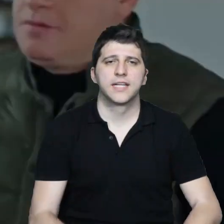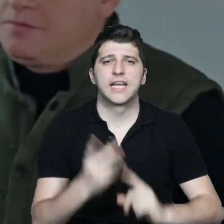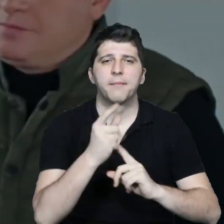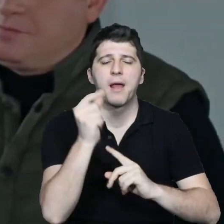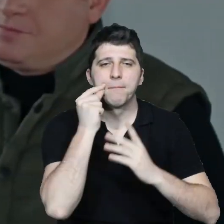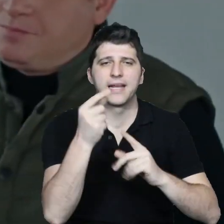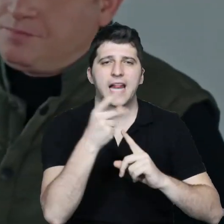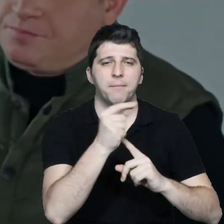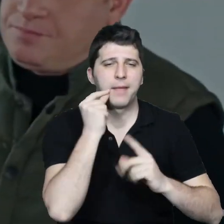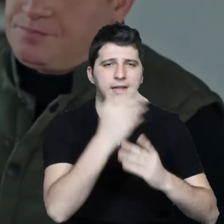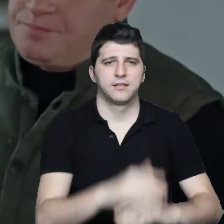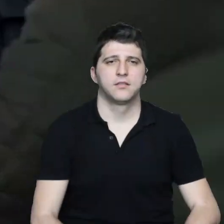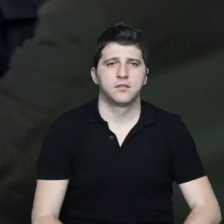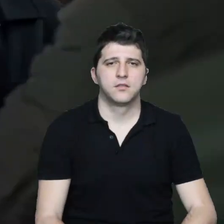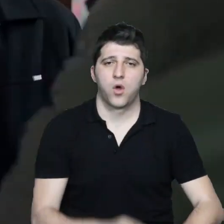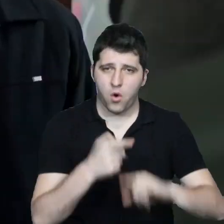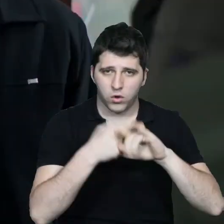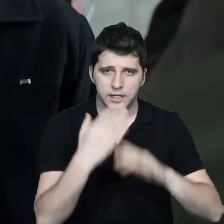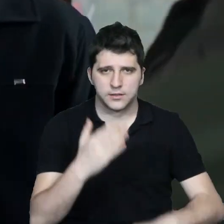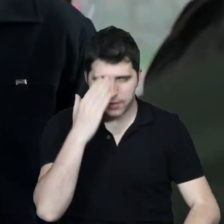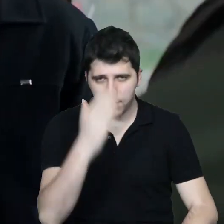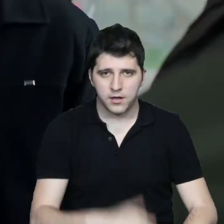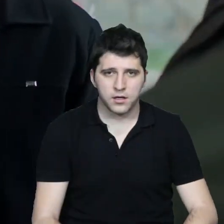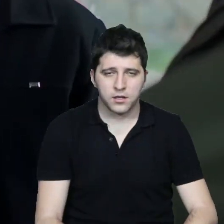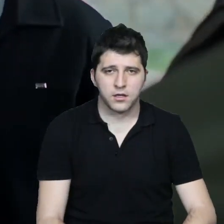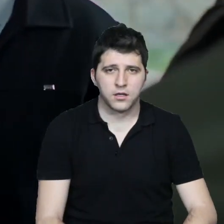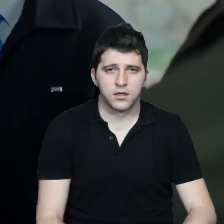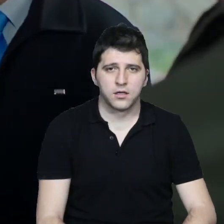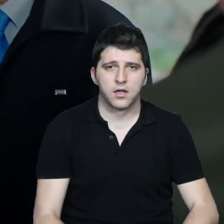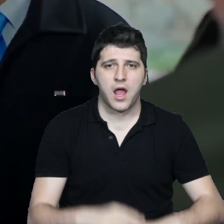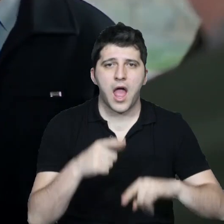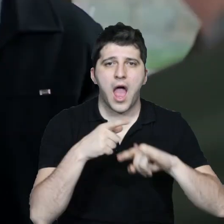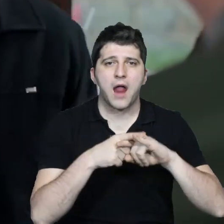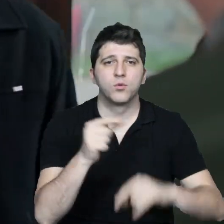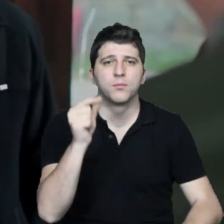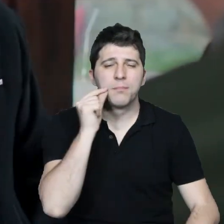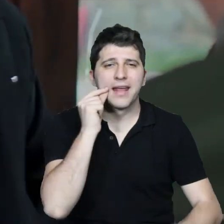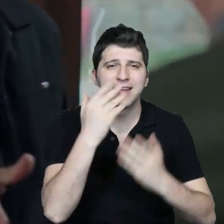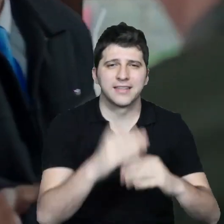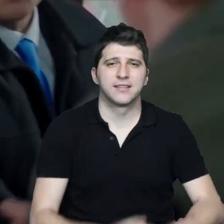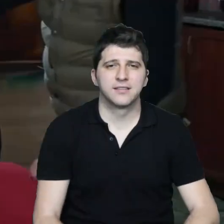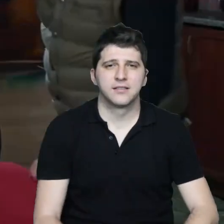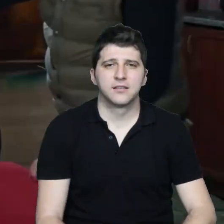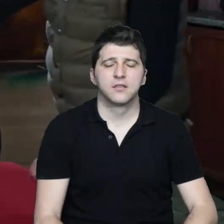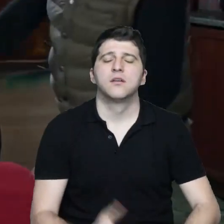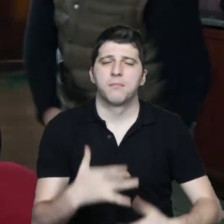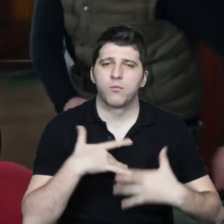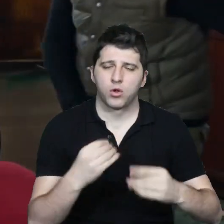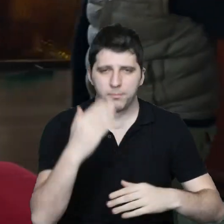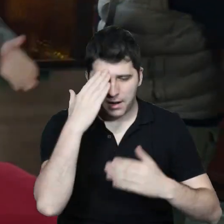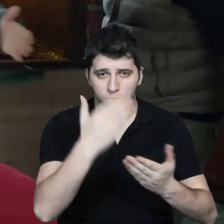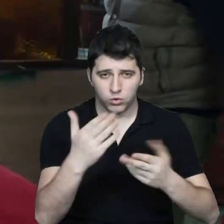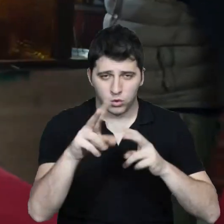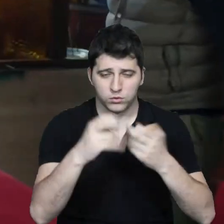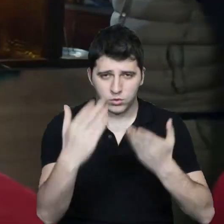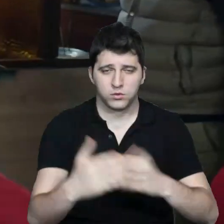İbrahim Bey, İlhami Bey. Hoş geldiniz. Merhaba. Tokalaştılar. Hermut Bey yakın dostumuz. Buranın sahibi kendisi. Memnun oldum. Merhaba. Buyurun şöyle